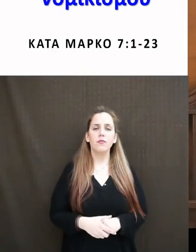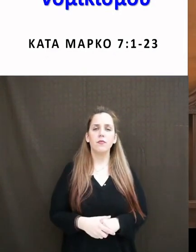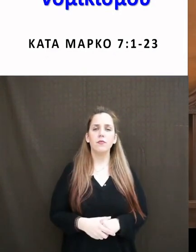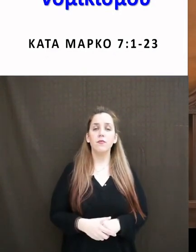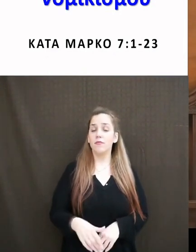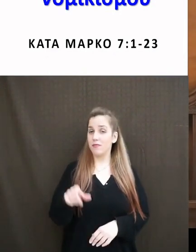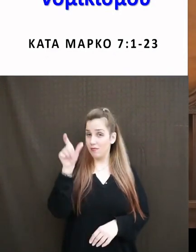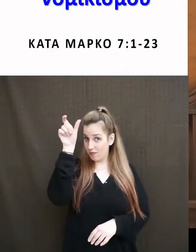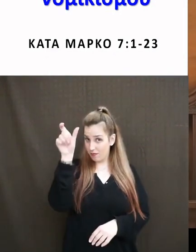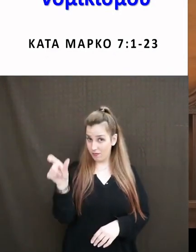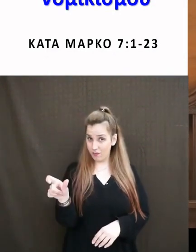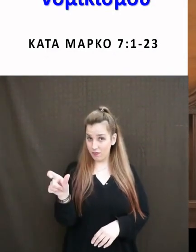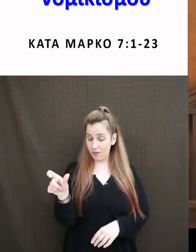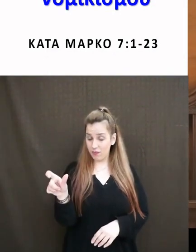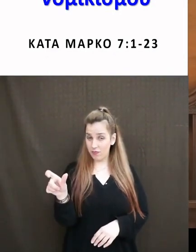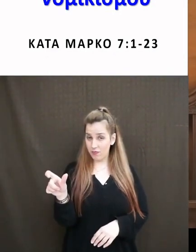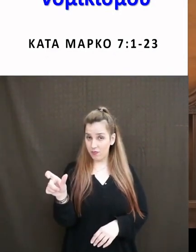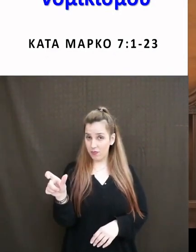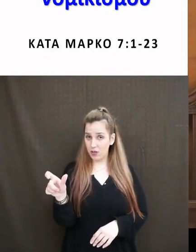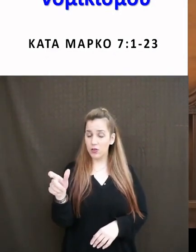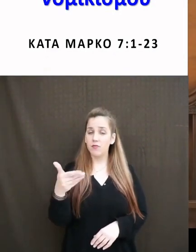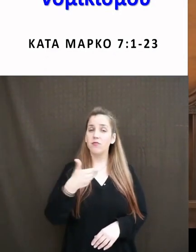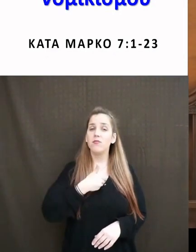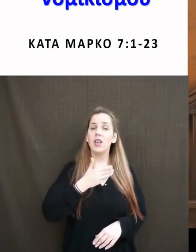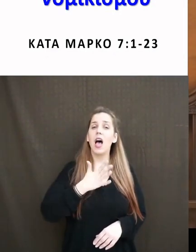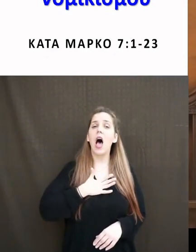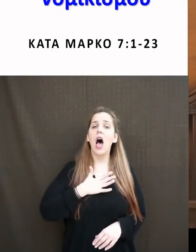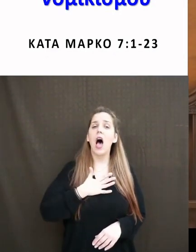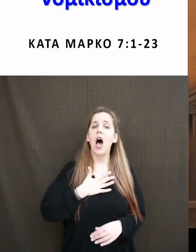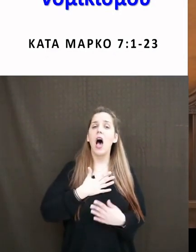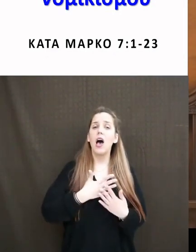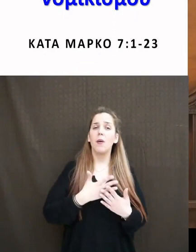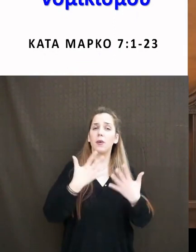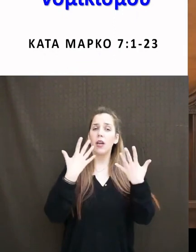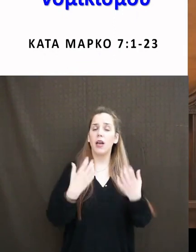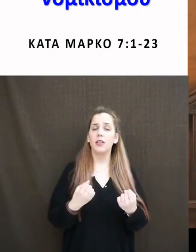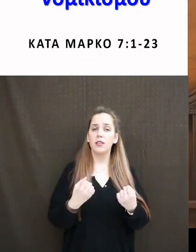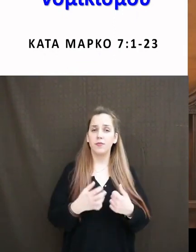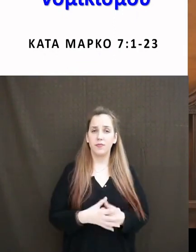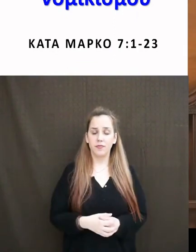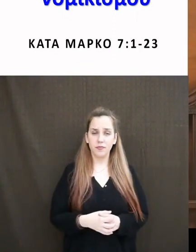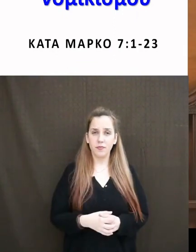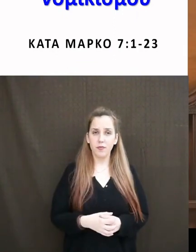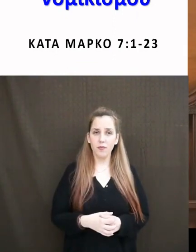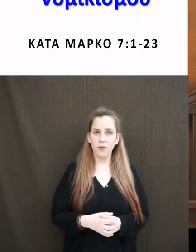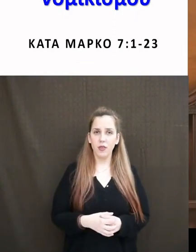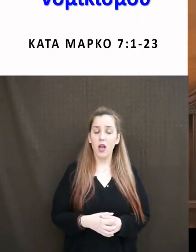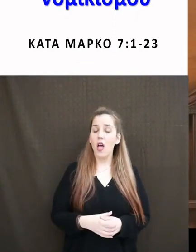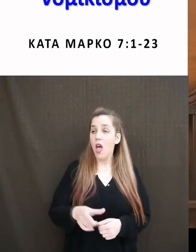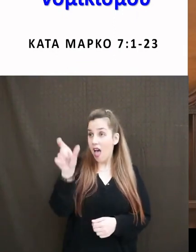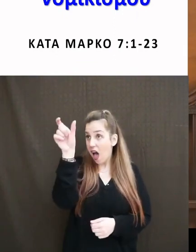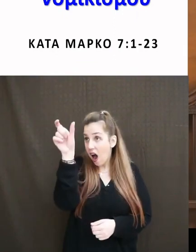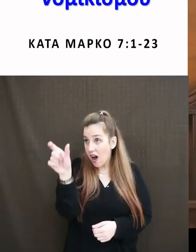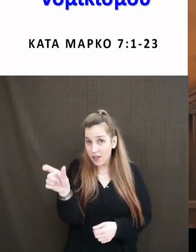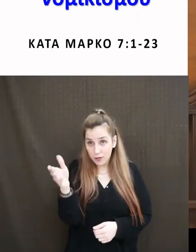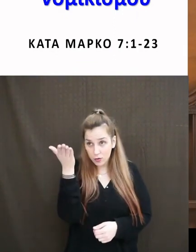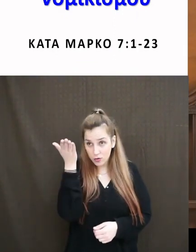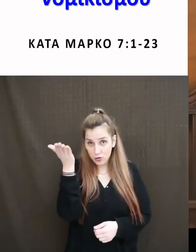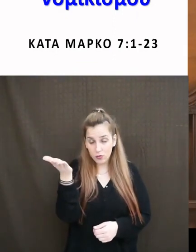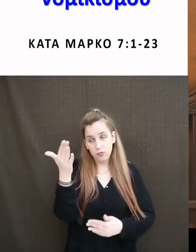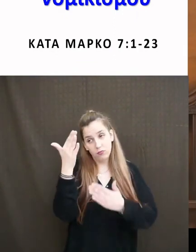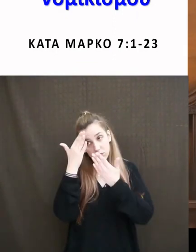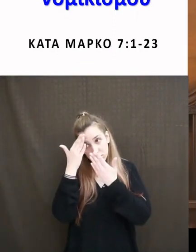Αγαπάει τον τόπο του. Έχει καλή μαρτυρία. Για όλους αυτούς τους λόγους, χαίρει σεβασμού και